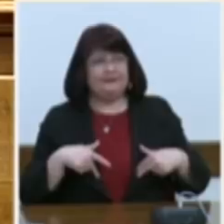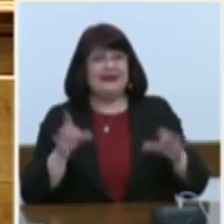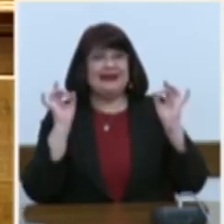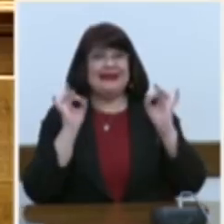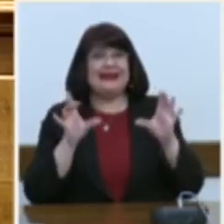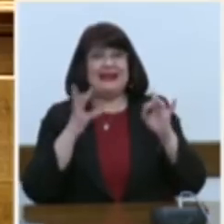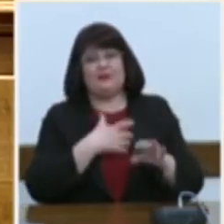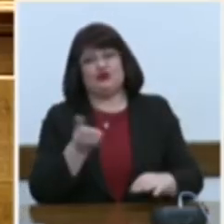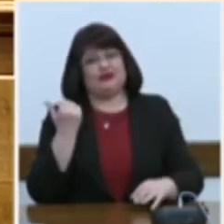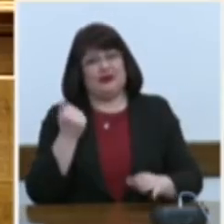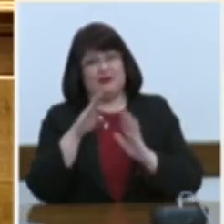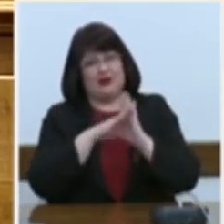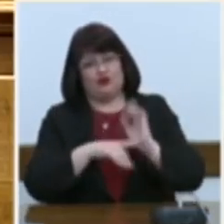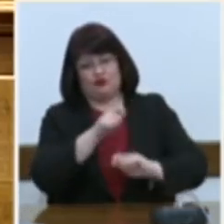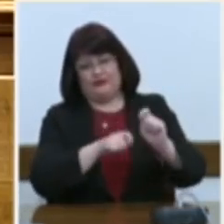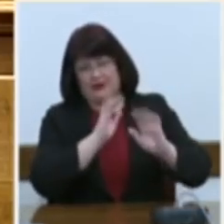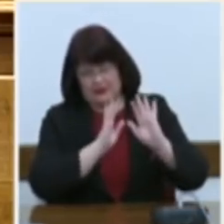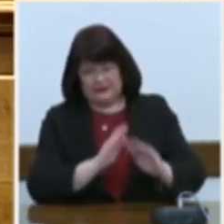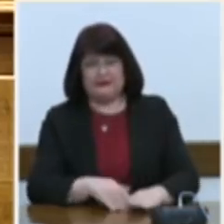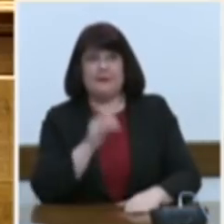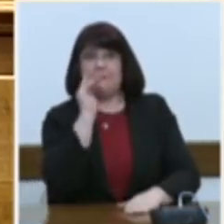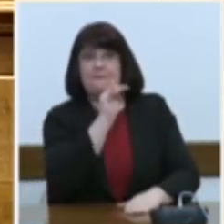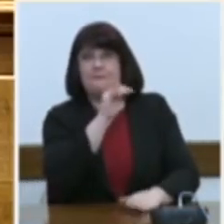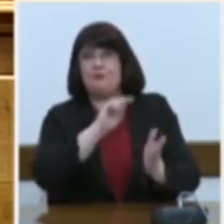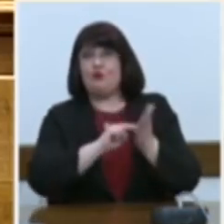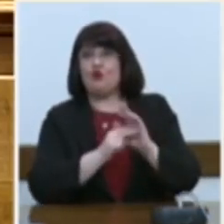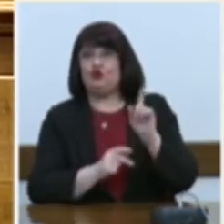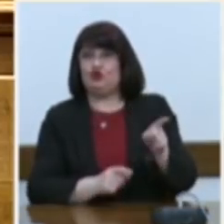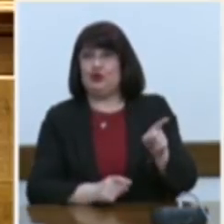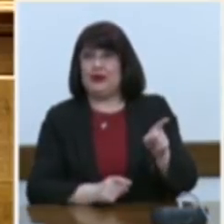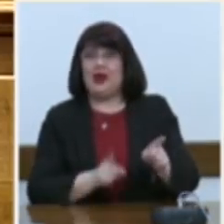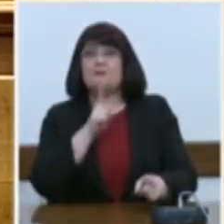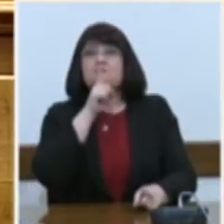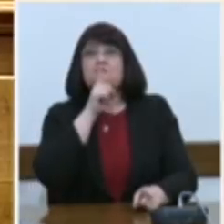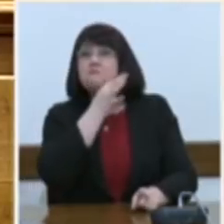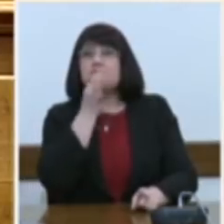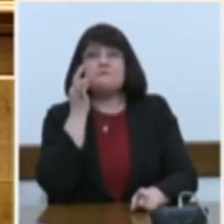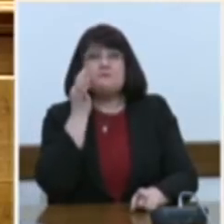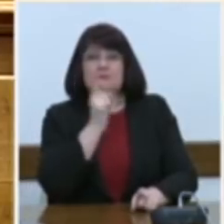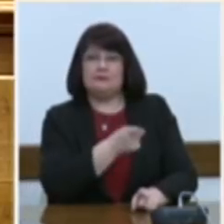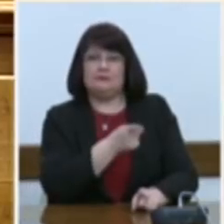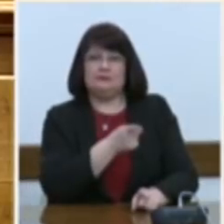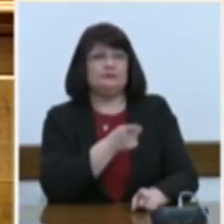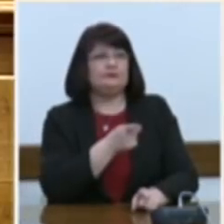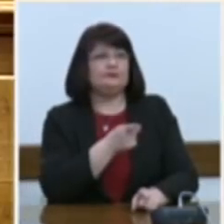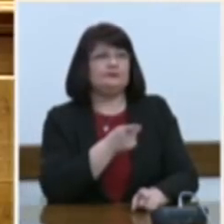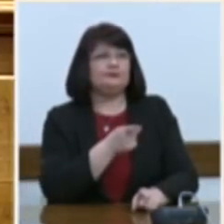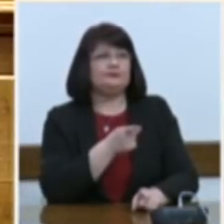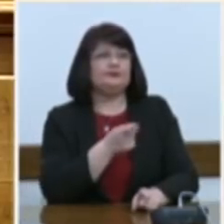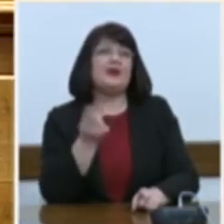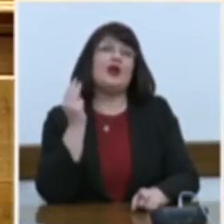καμία εμπιστοσύνη. Προειδοποιούμε, σε φήμωση τελικά θα οδηγήσουν και οι